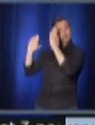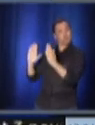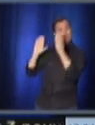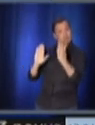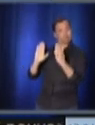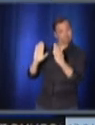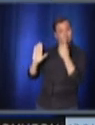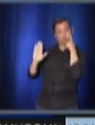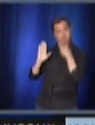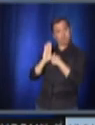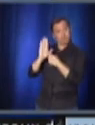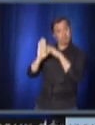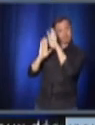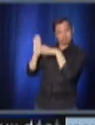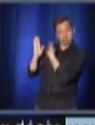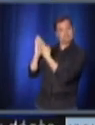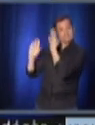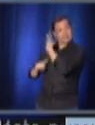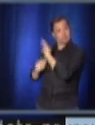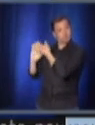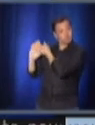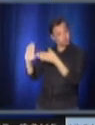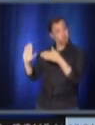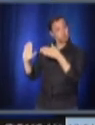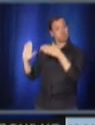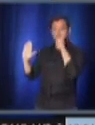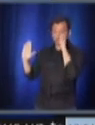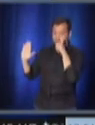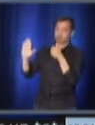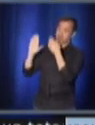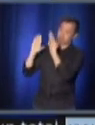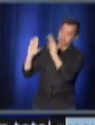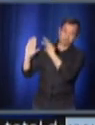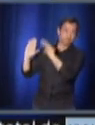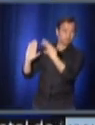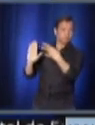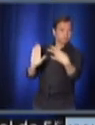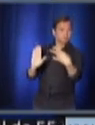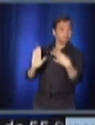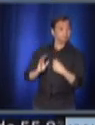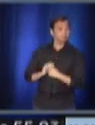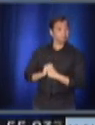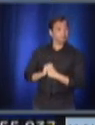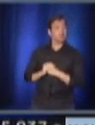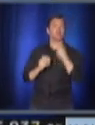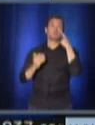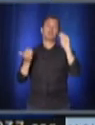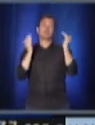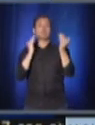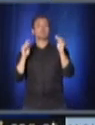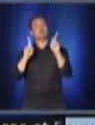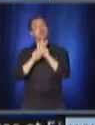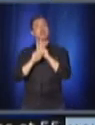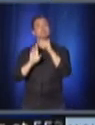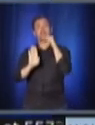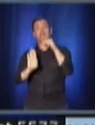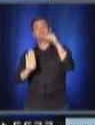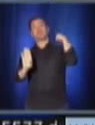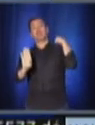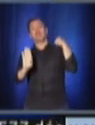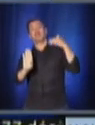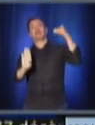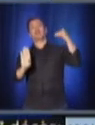lumière toutes les données des derniers jours, quotidiens, ainsi que la variation par rapport à la veille dans le cas des hospitalisations et